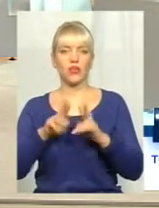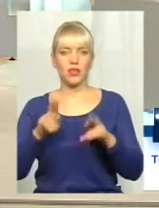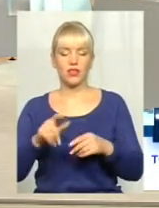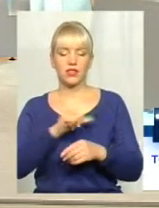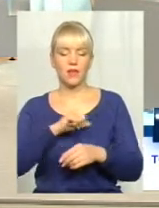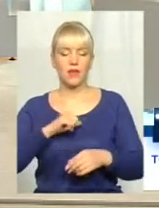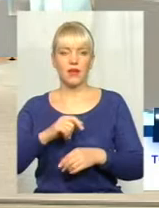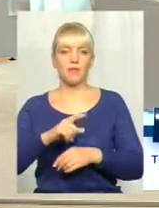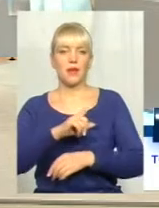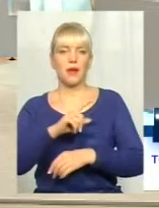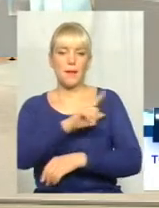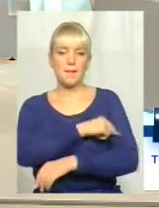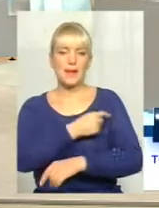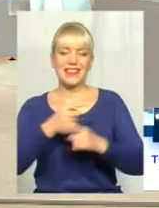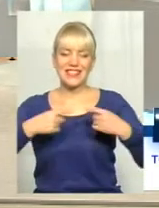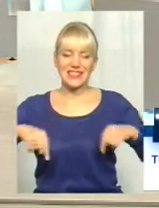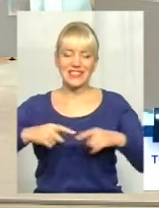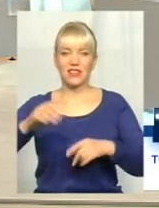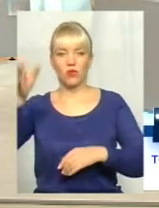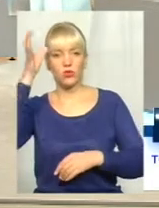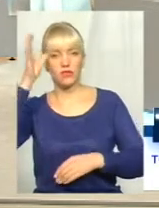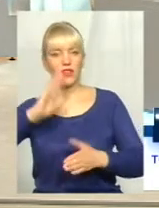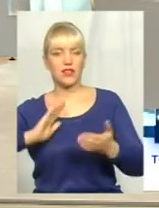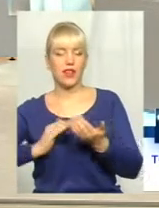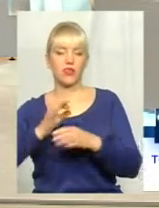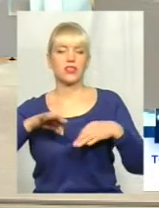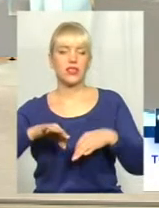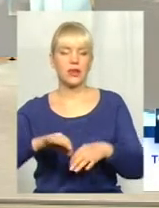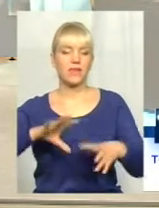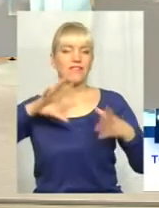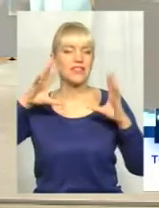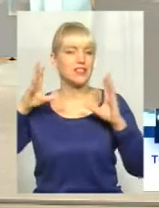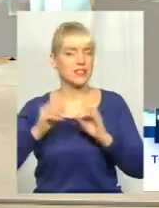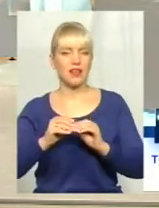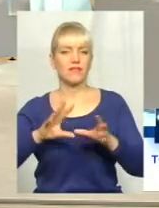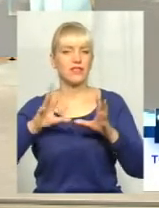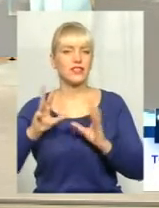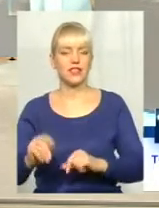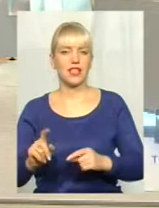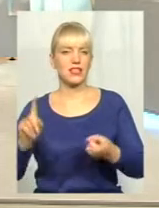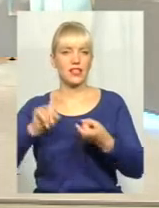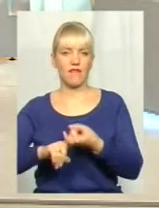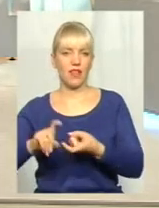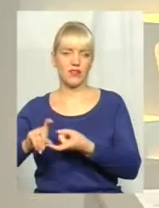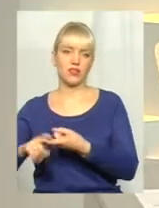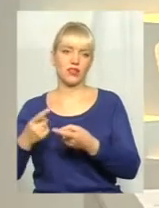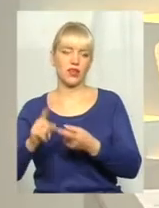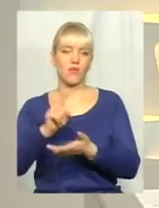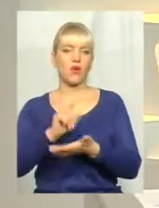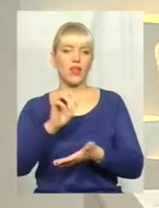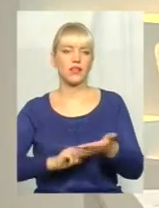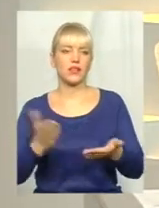освіта, якість транспорту, в якому ми їздимо. Власне, все зав'язано на тих податках, які